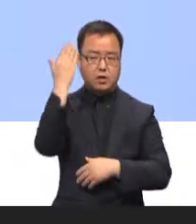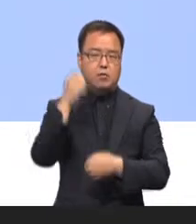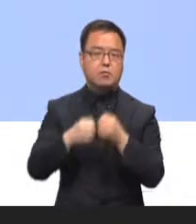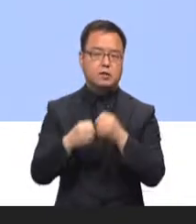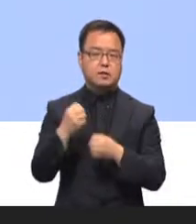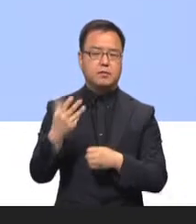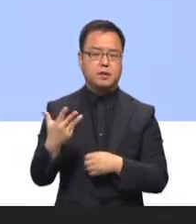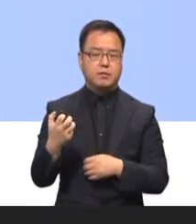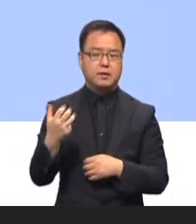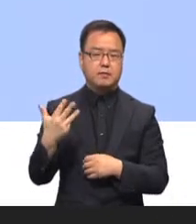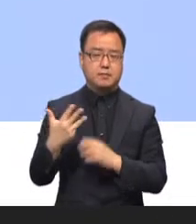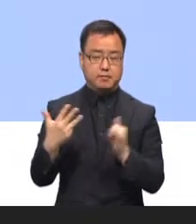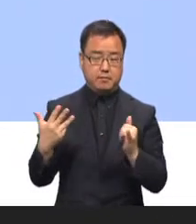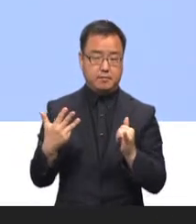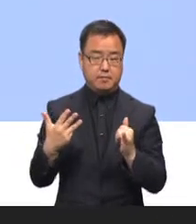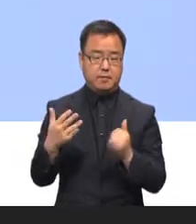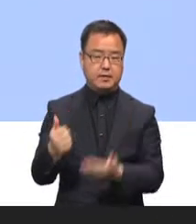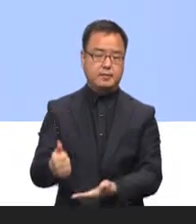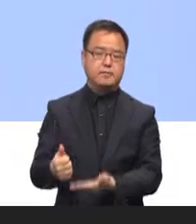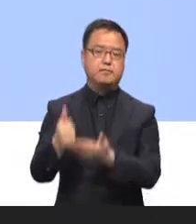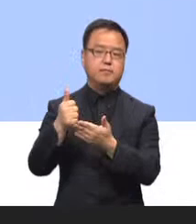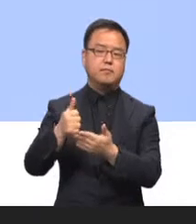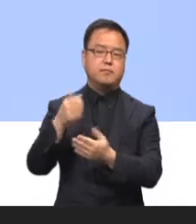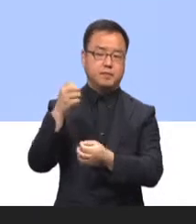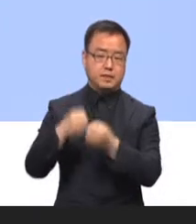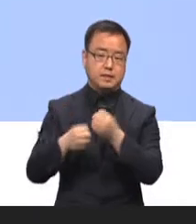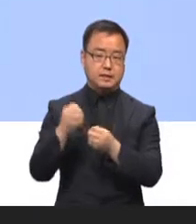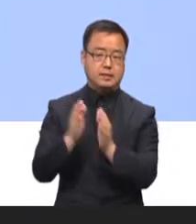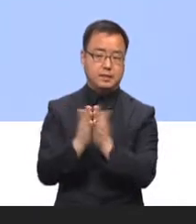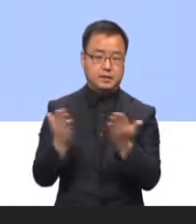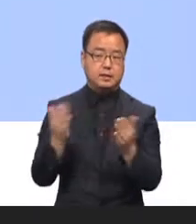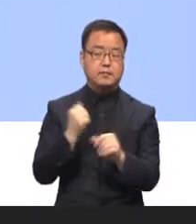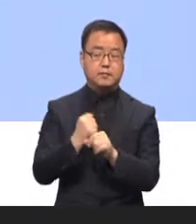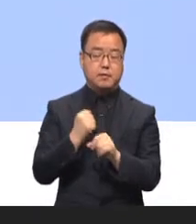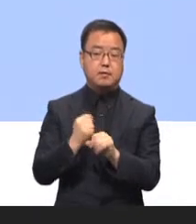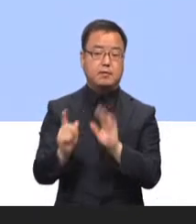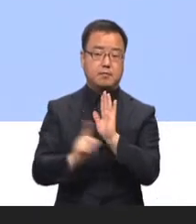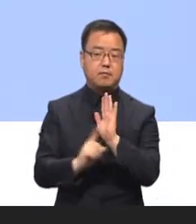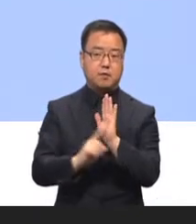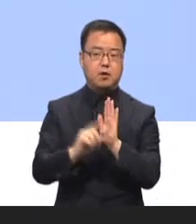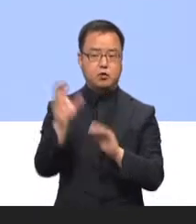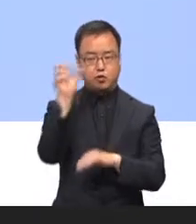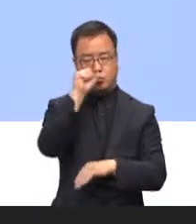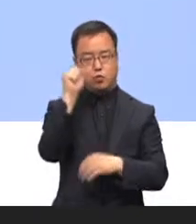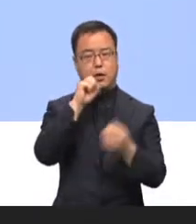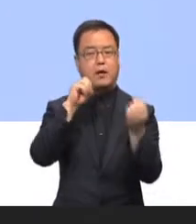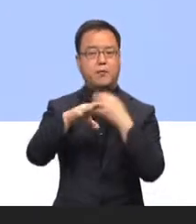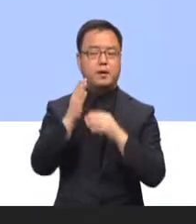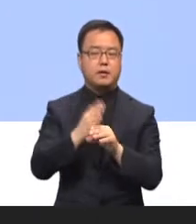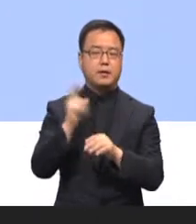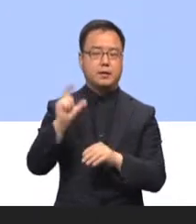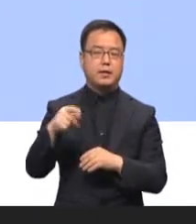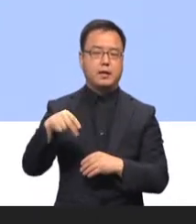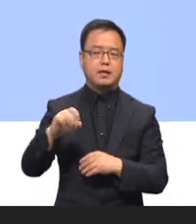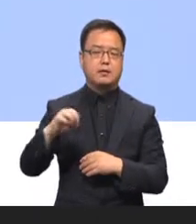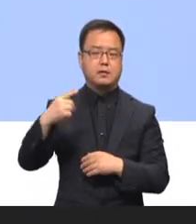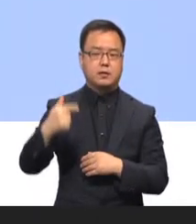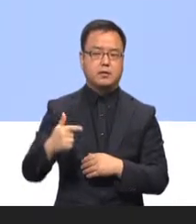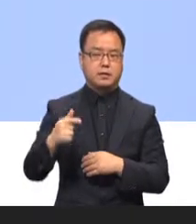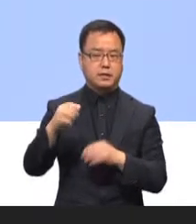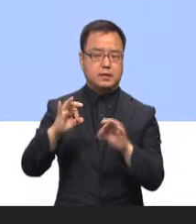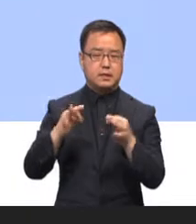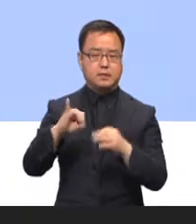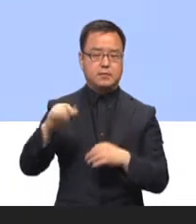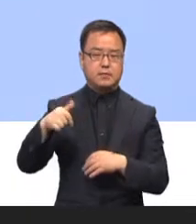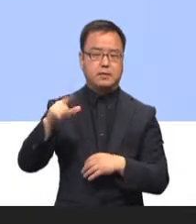빛이 2gb 발간이 됐는데요 현재 서점에서 좋은 반응을 얻고 있습니다 강성은 김이 강 또 백은 써놓은